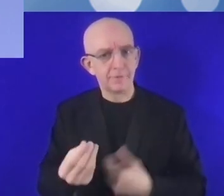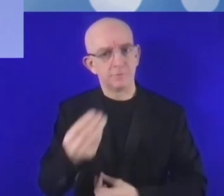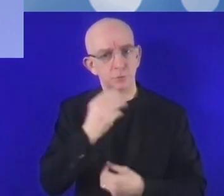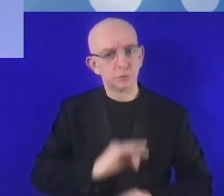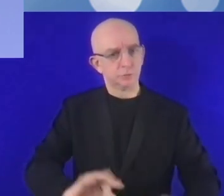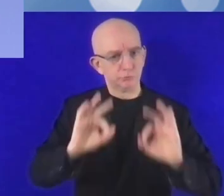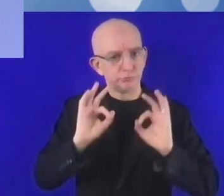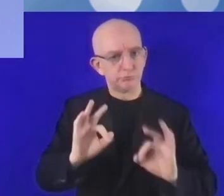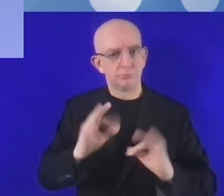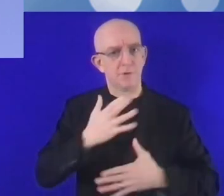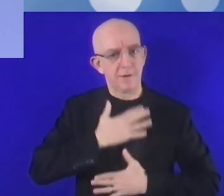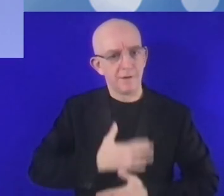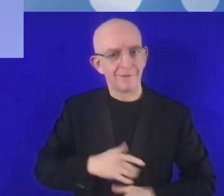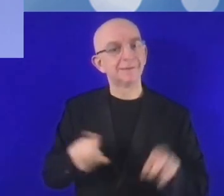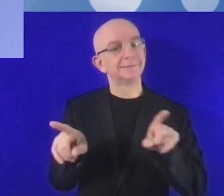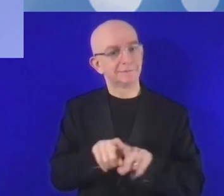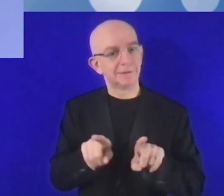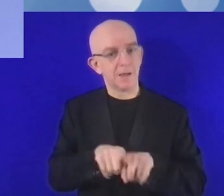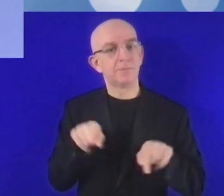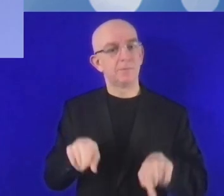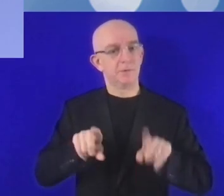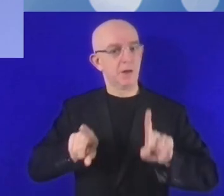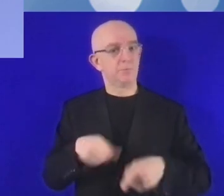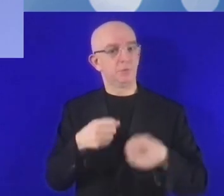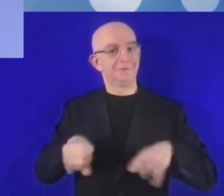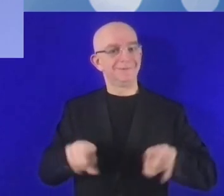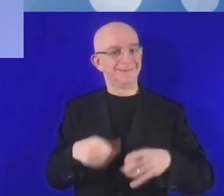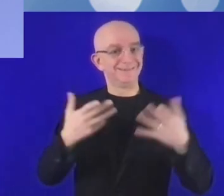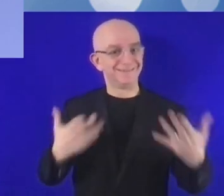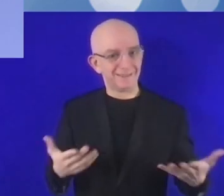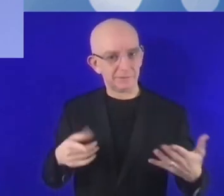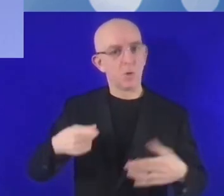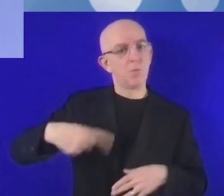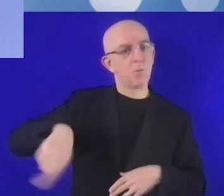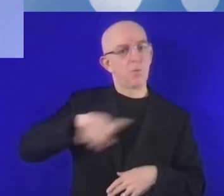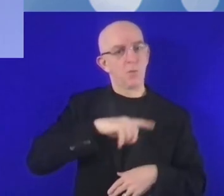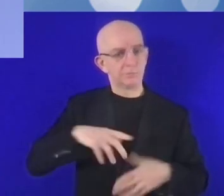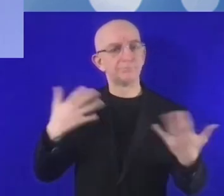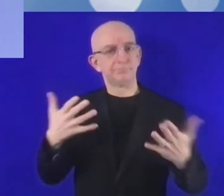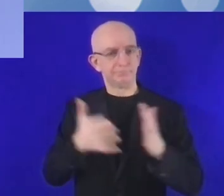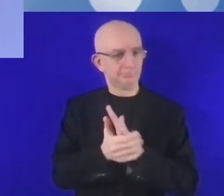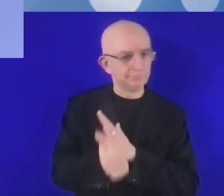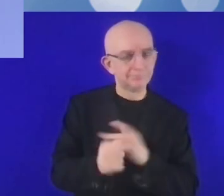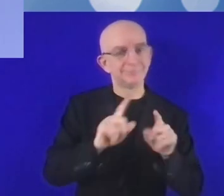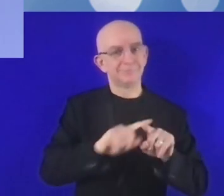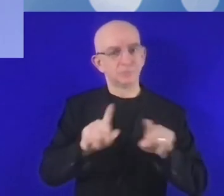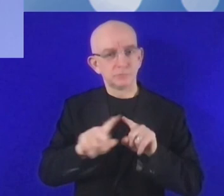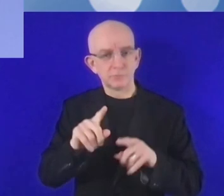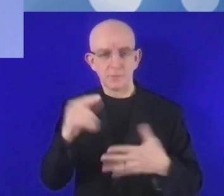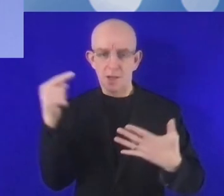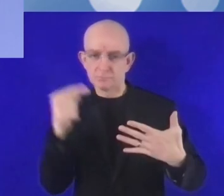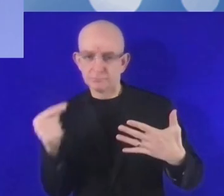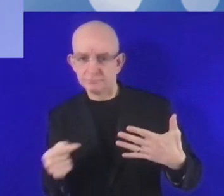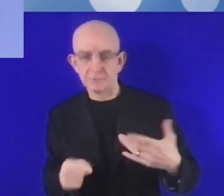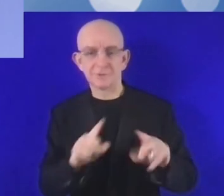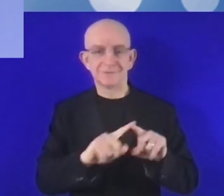是一个非常困难的，就算是专家，他们也不一定能说得清楚。在音乐当中有很多的